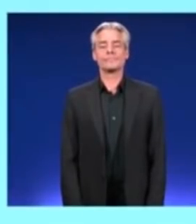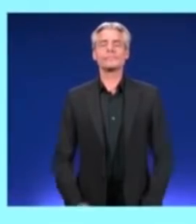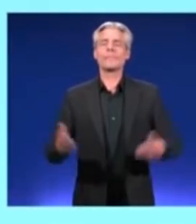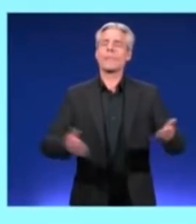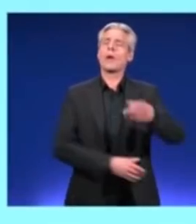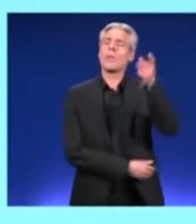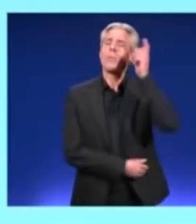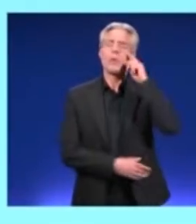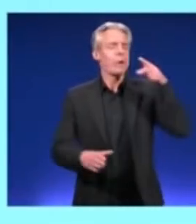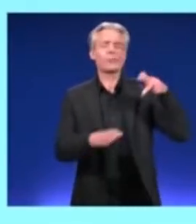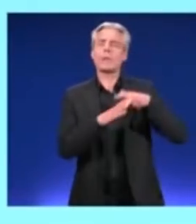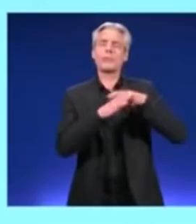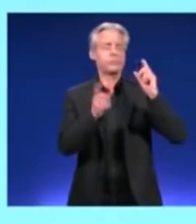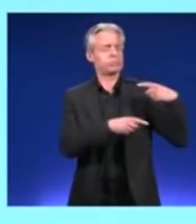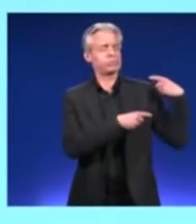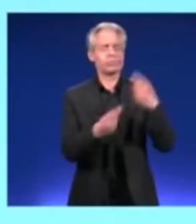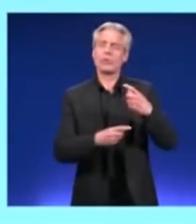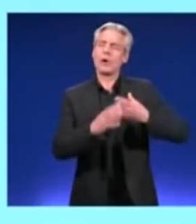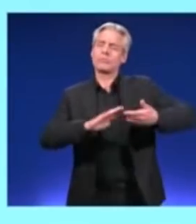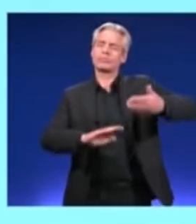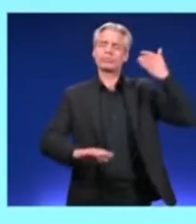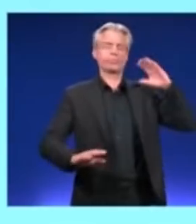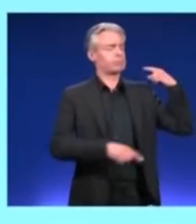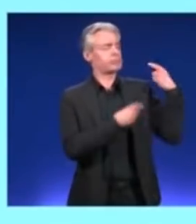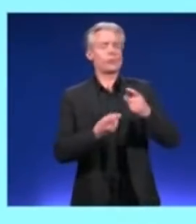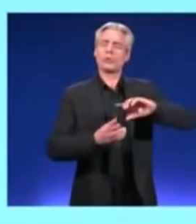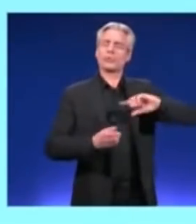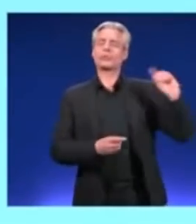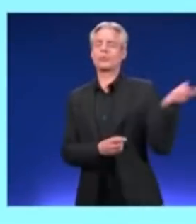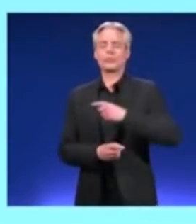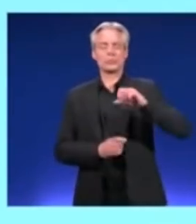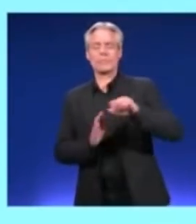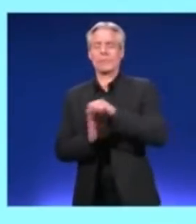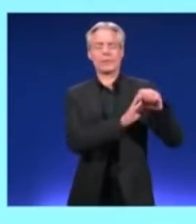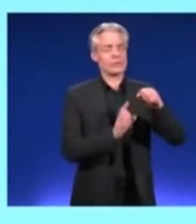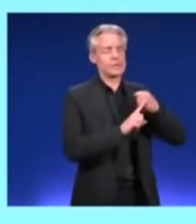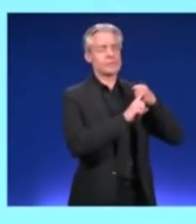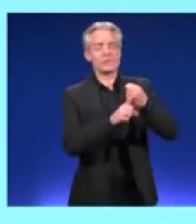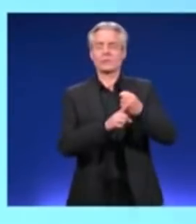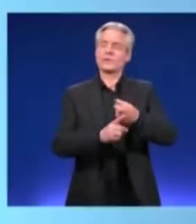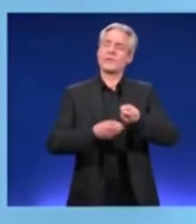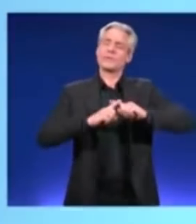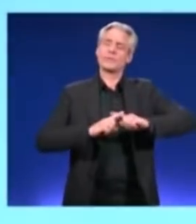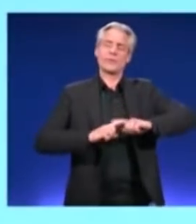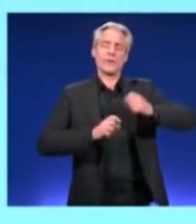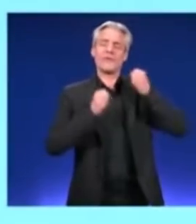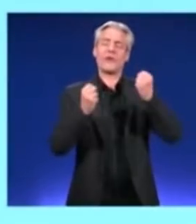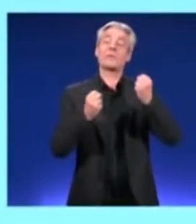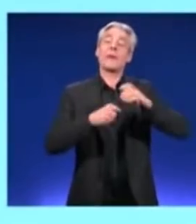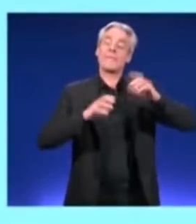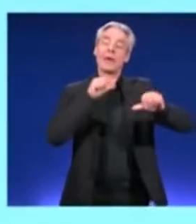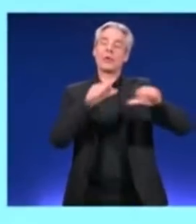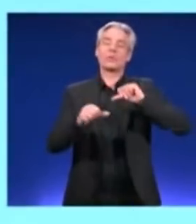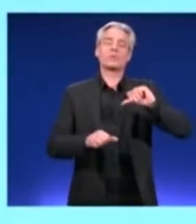Parce que depuis le début et depuis toujours, nous défendons des convictions avec force, mais en